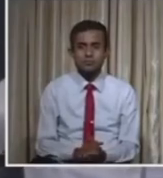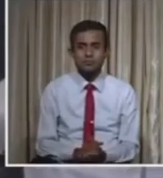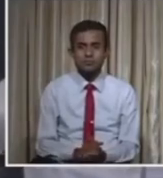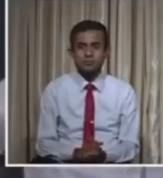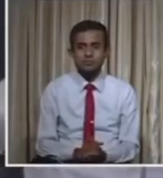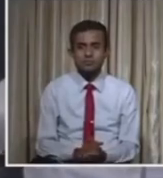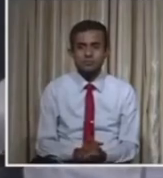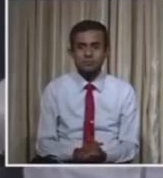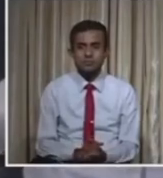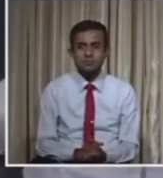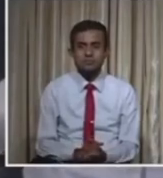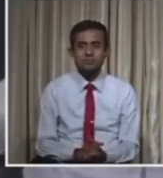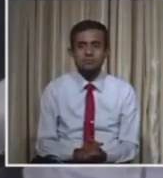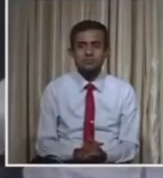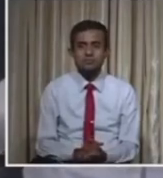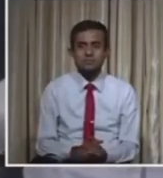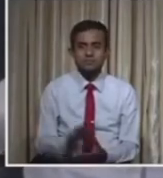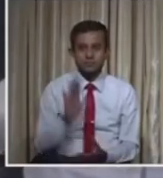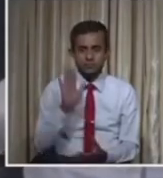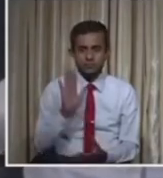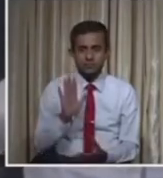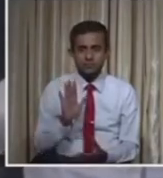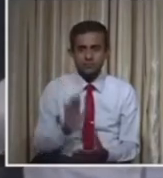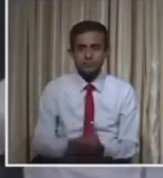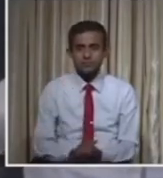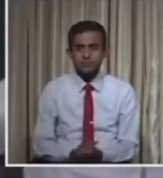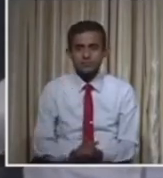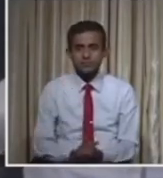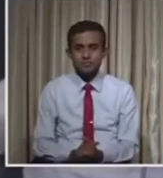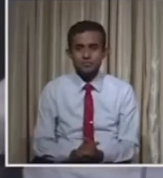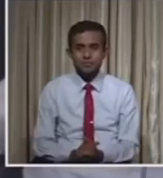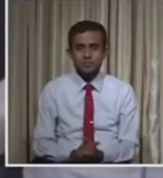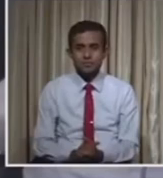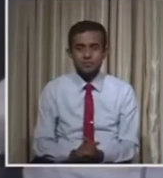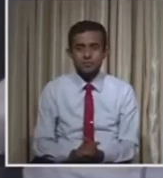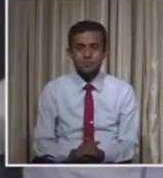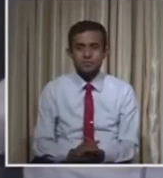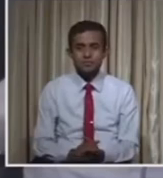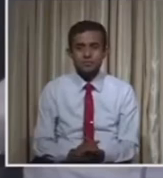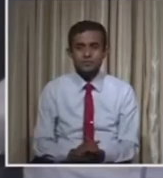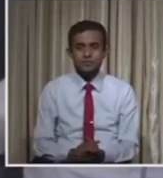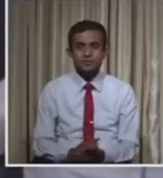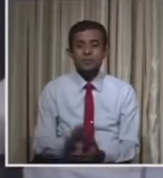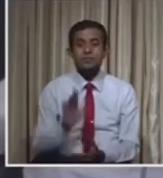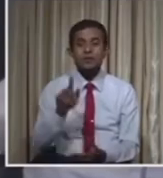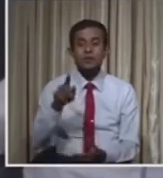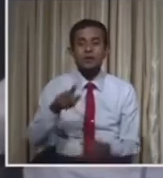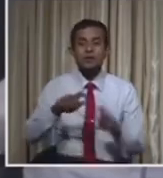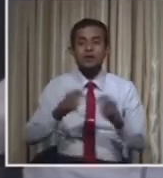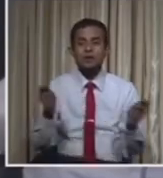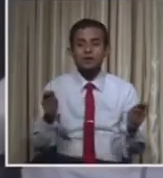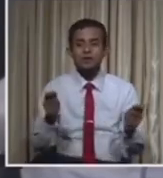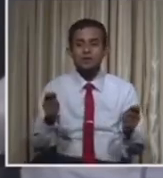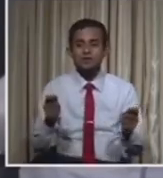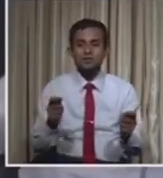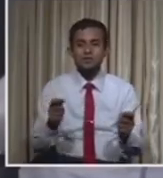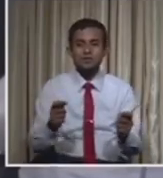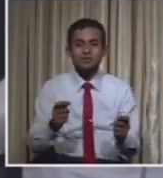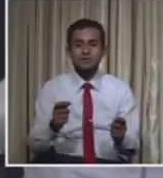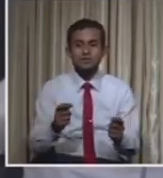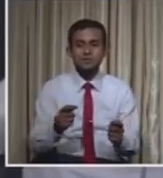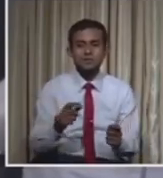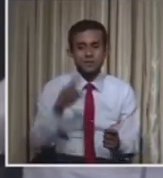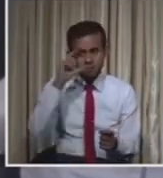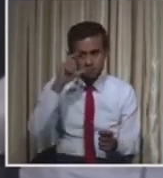ආගේ පොඩ ඉන්නකෝ ආ හරි කා මොන මොනවා කඩලාද කාගේද කැල්ලද